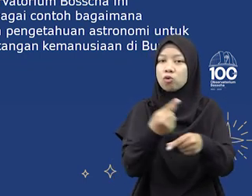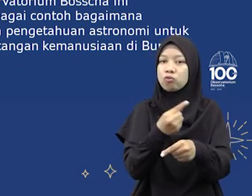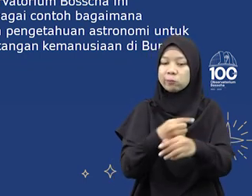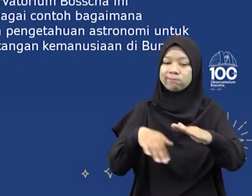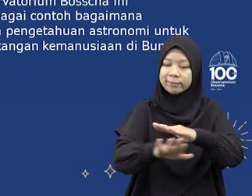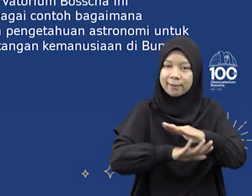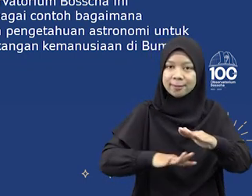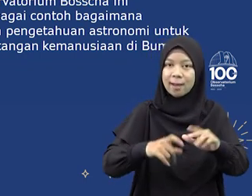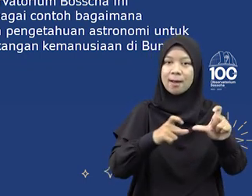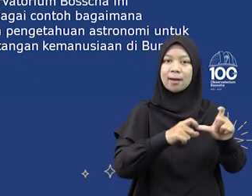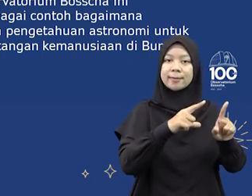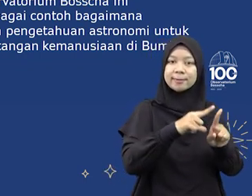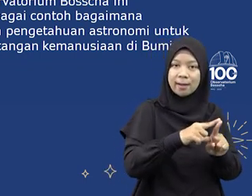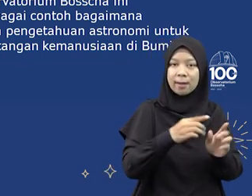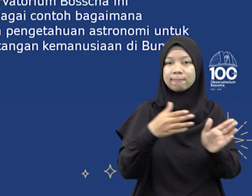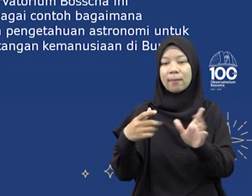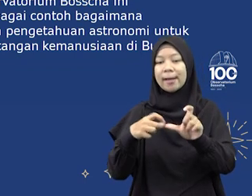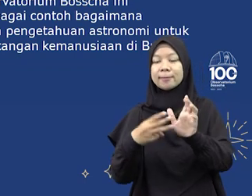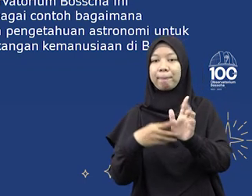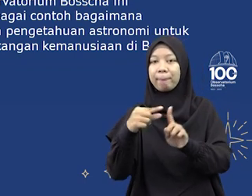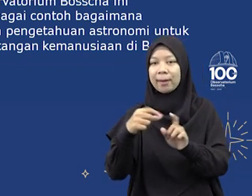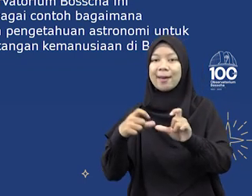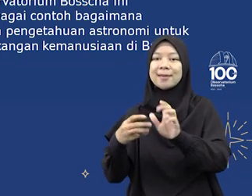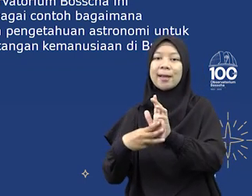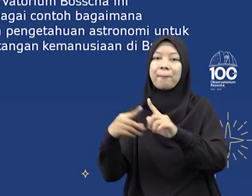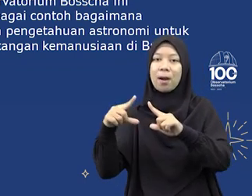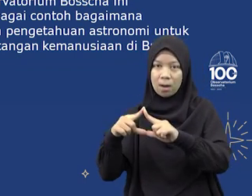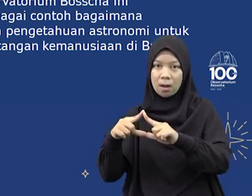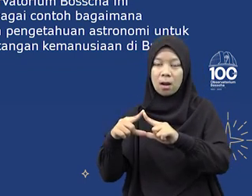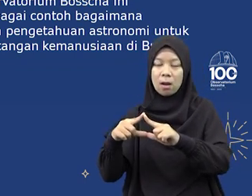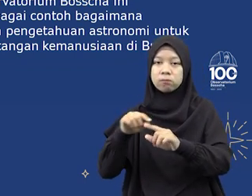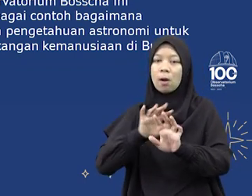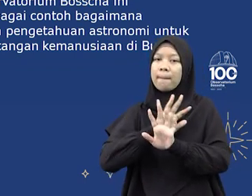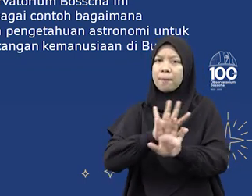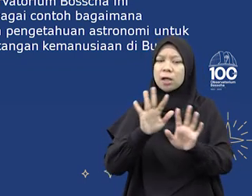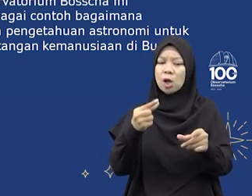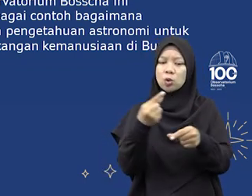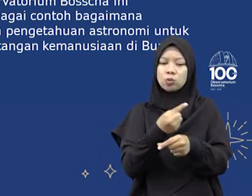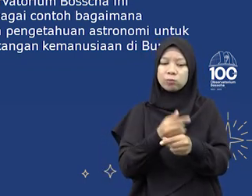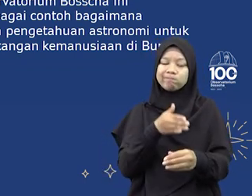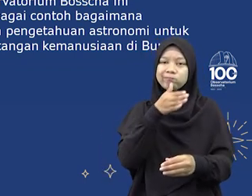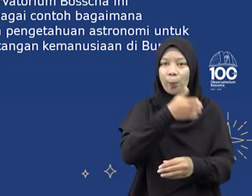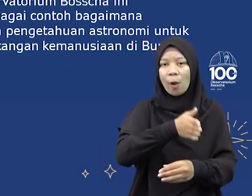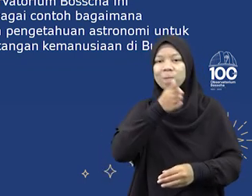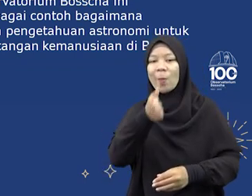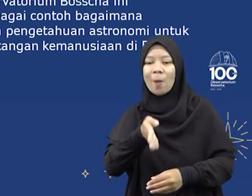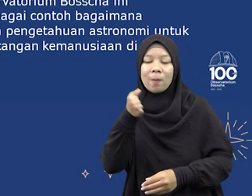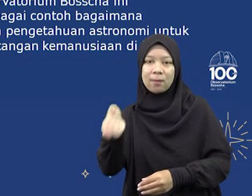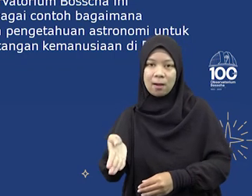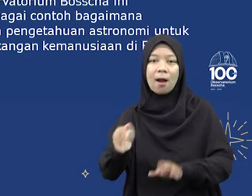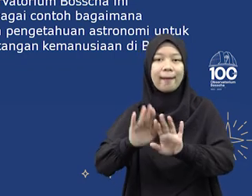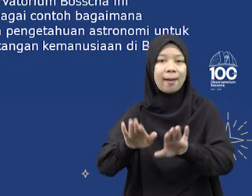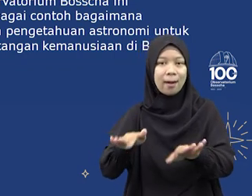dasar dan menengah juga ratusan guru mengunjungi dan siswa ini